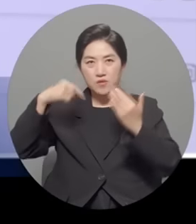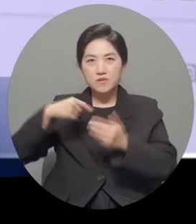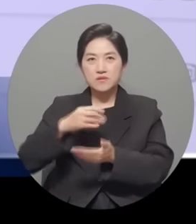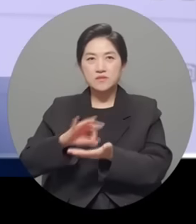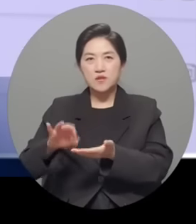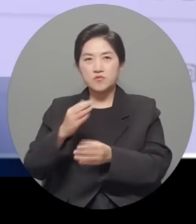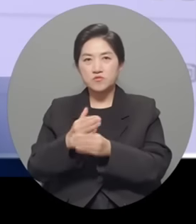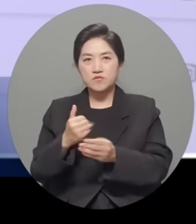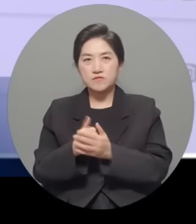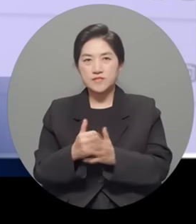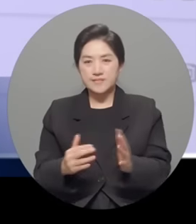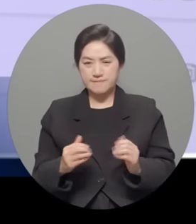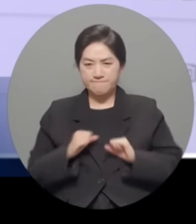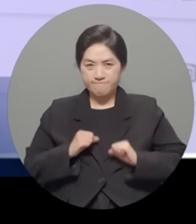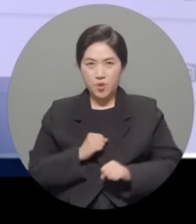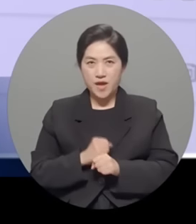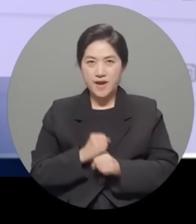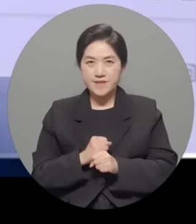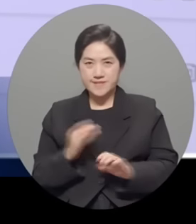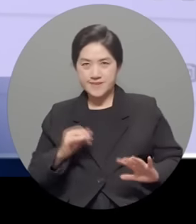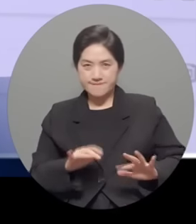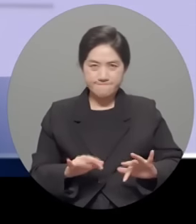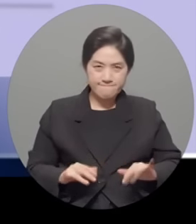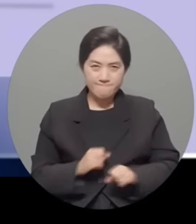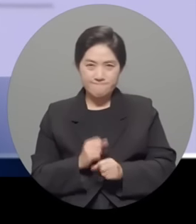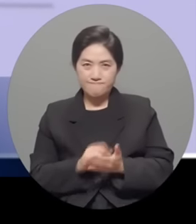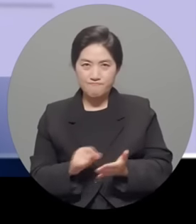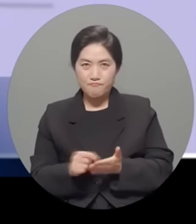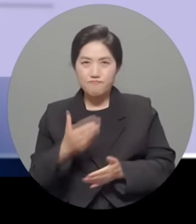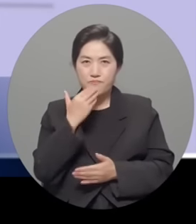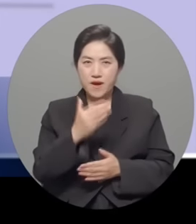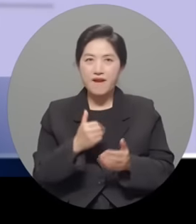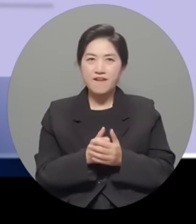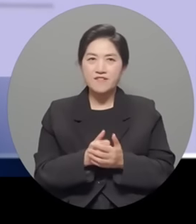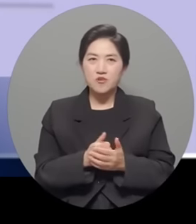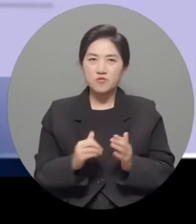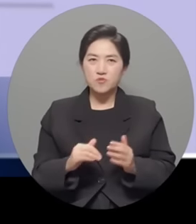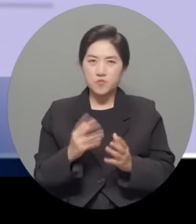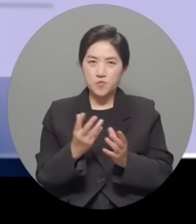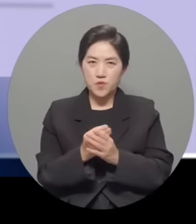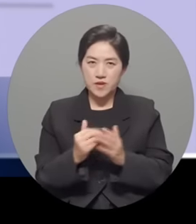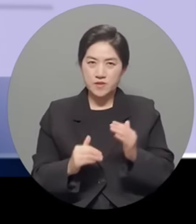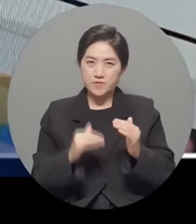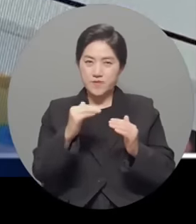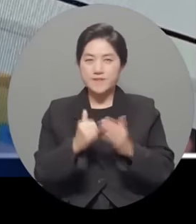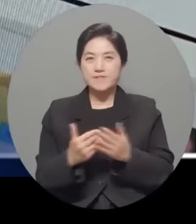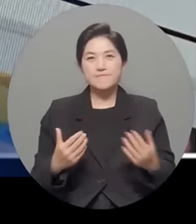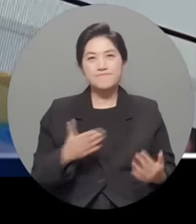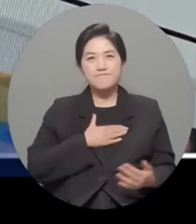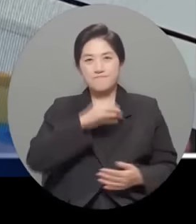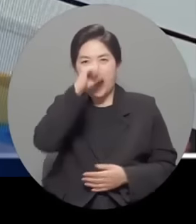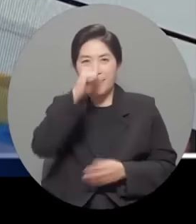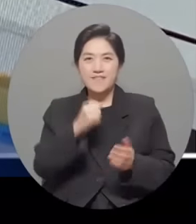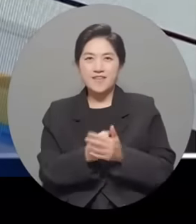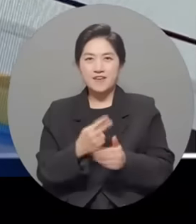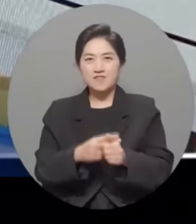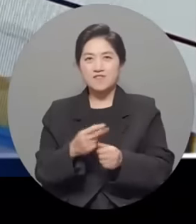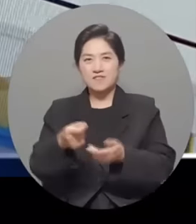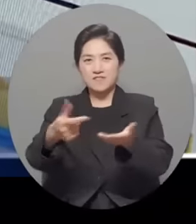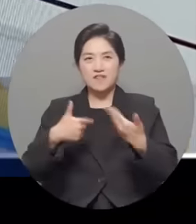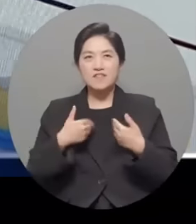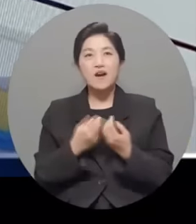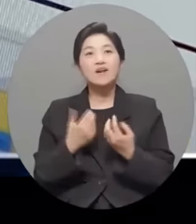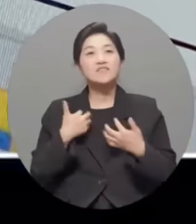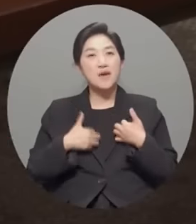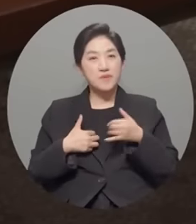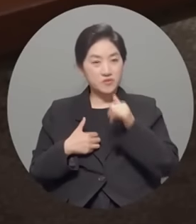의지도 강력해지고 그러면서 다시 글 쓰는 재미도 있고 그래서 이제 어느 정도 완성도를 갖추면 뿌듯하게 해서 선생님한테 제출하는 이런